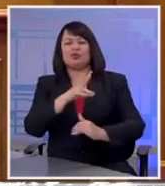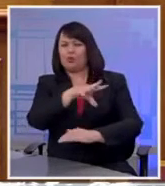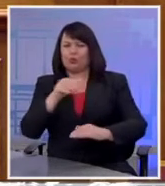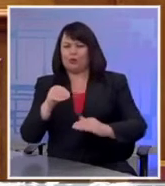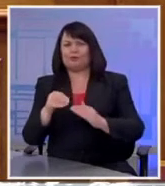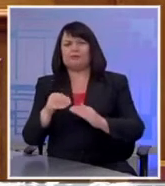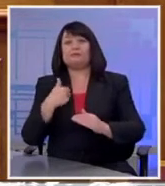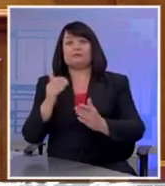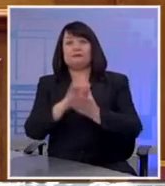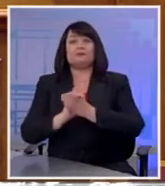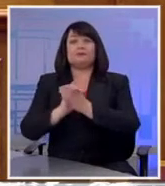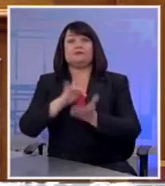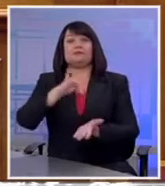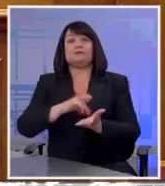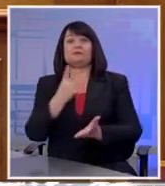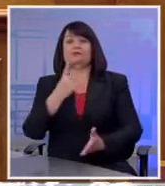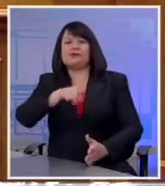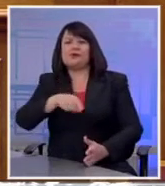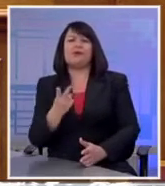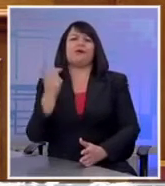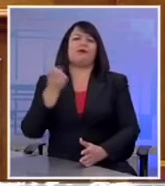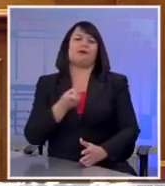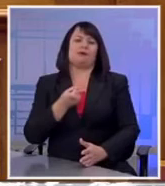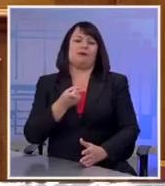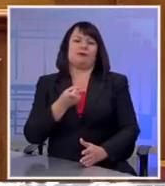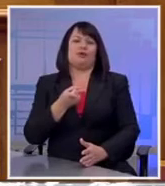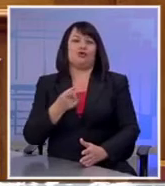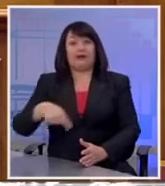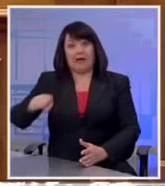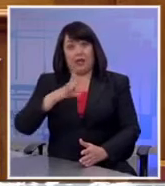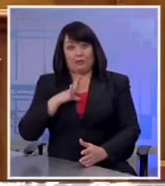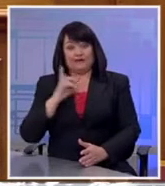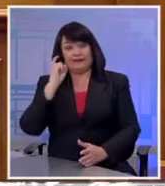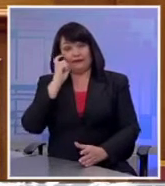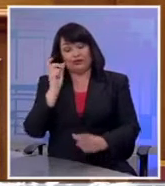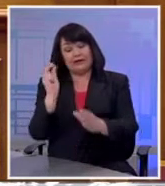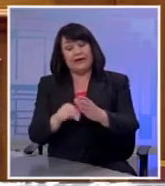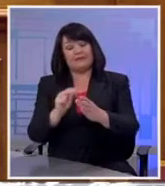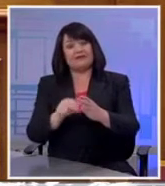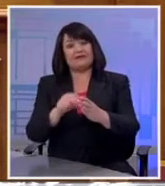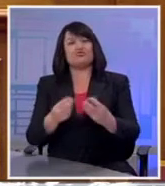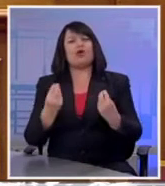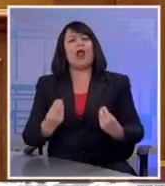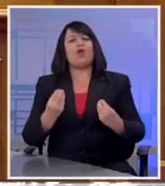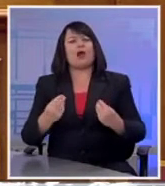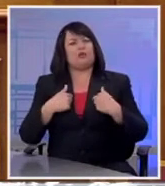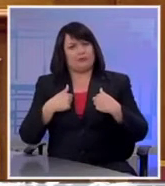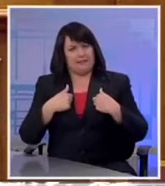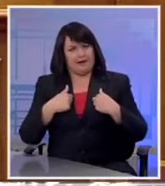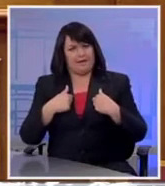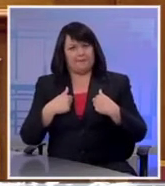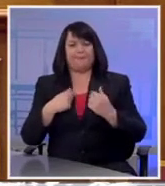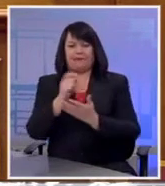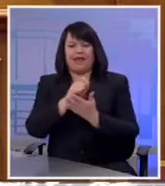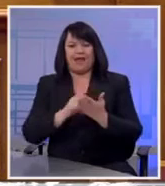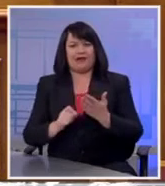Ένωση Κεντρών την είχε 2,2 στην πρόθεση ψήφου. Αυτό το καλό μου έκανε, έγραφε βέβαια ότι έχει